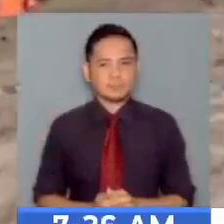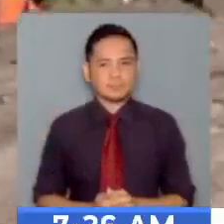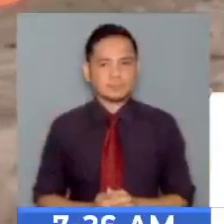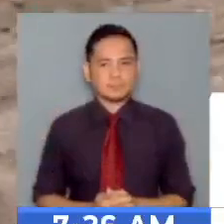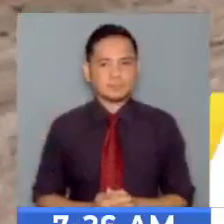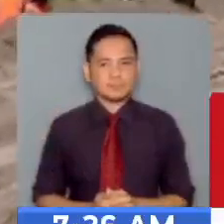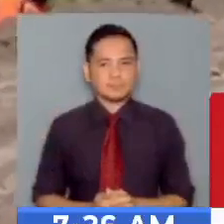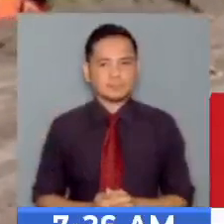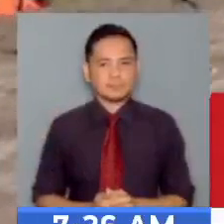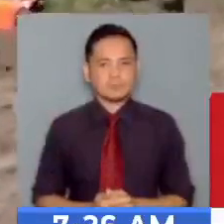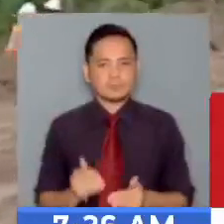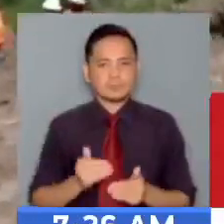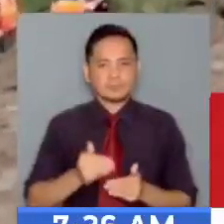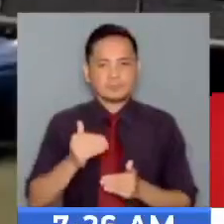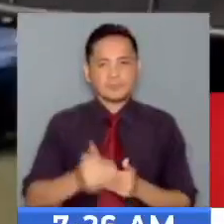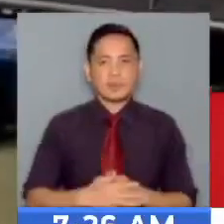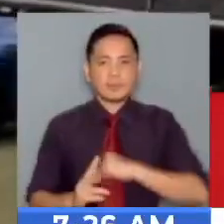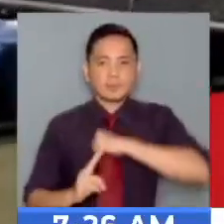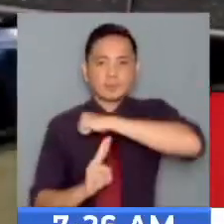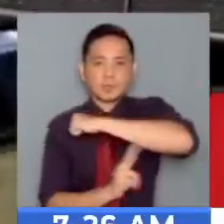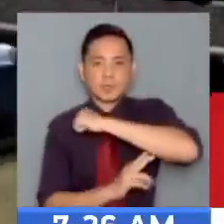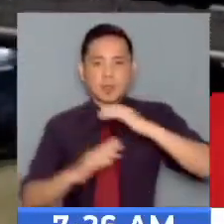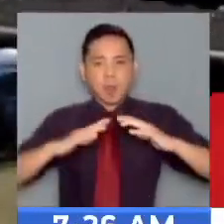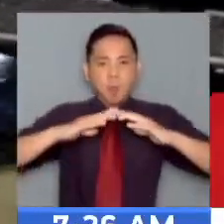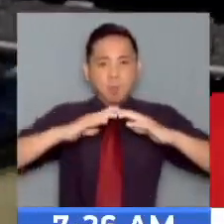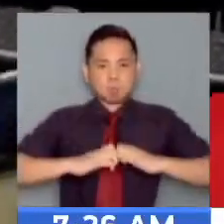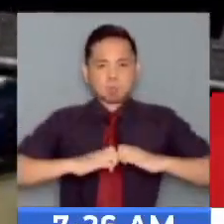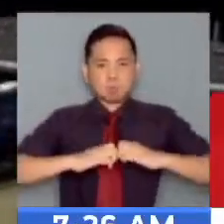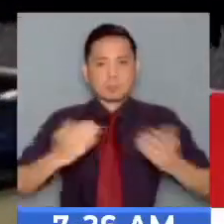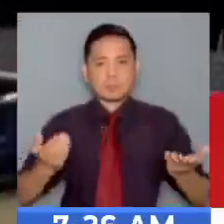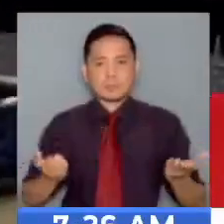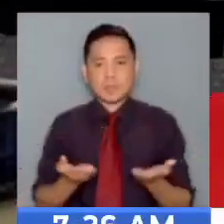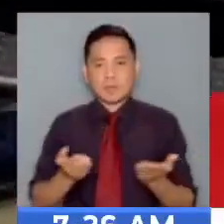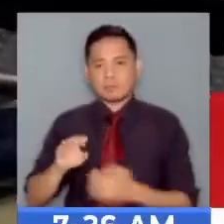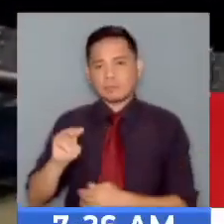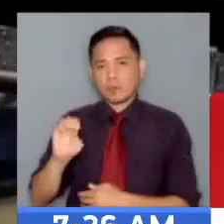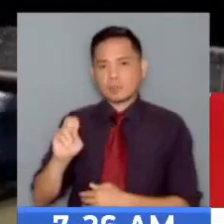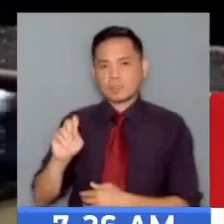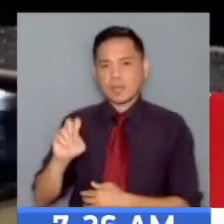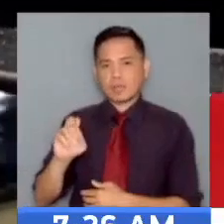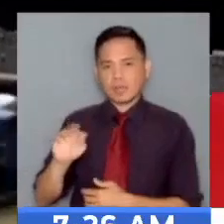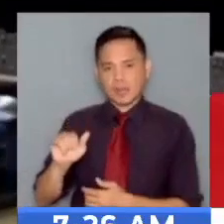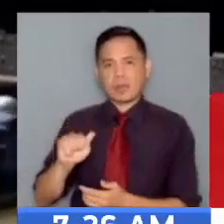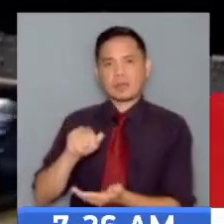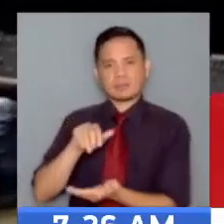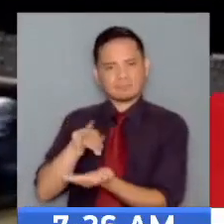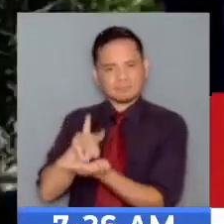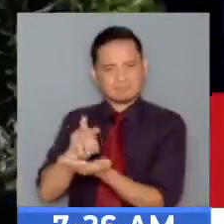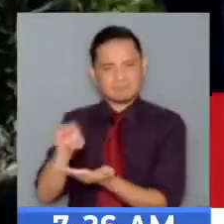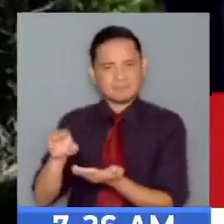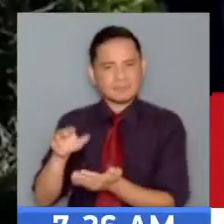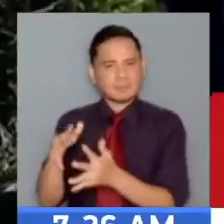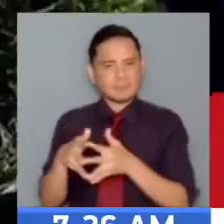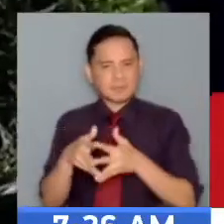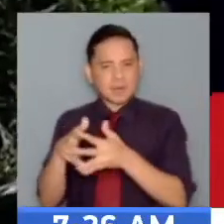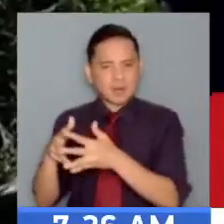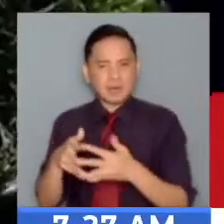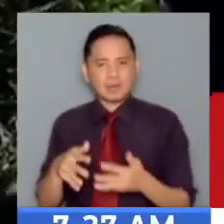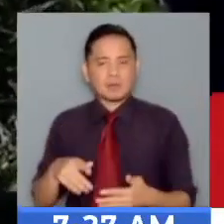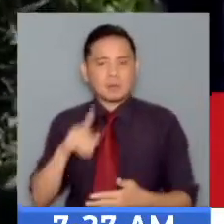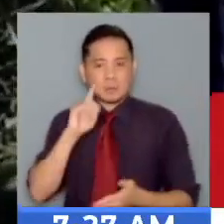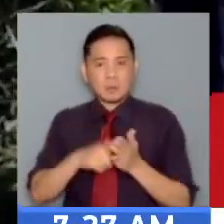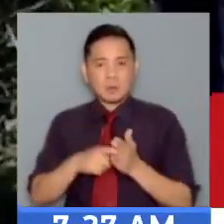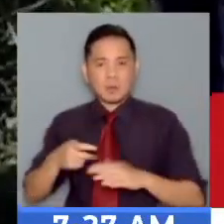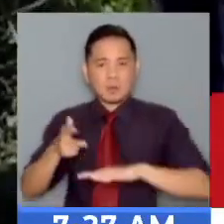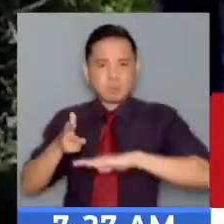Bumigay ang isang tulay sa Montana sa Amerika dahil dito nahulog sa ilog ang ilan sa mga tangke na karga ng dumaraang tren. Ayon sa kumpanya na